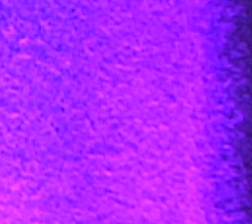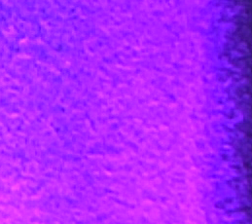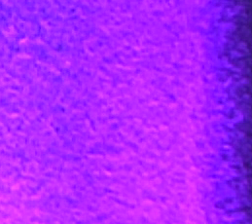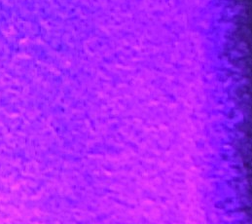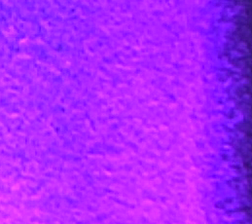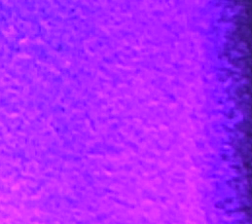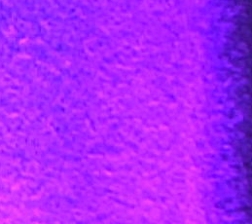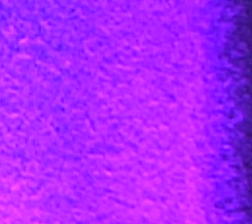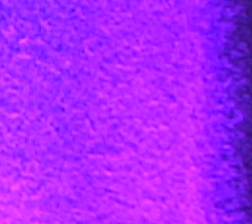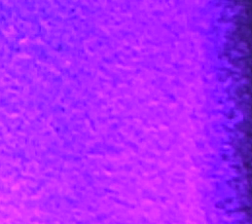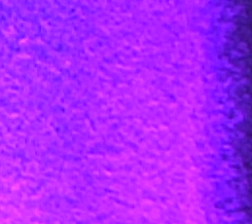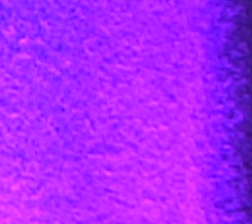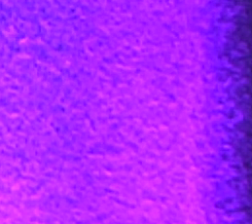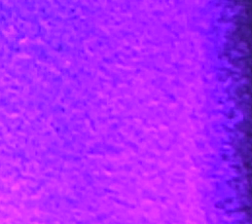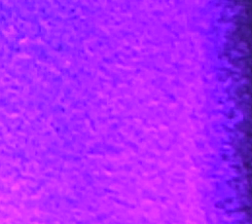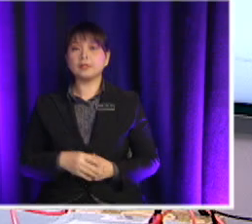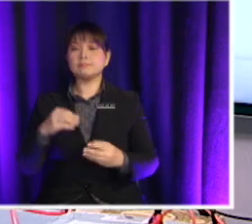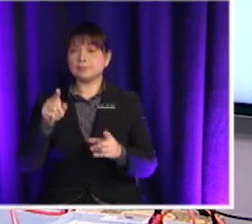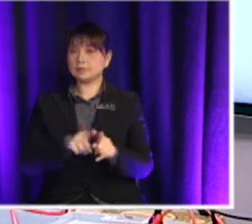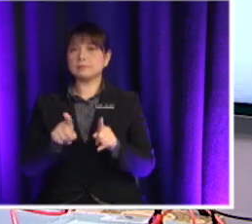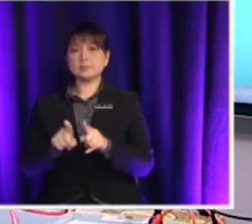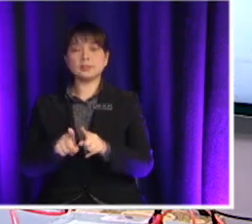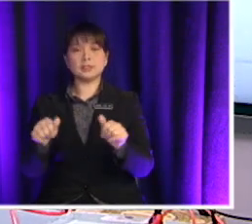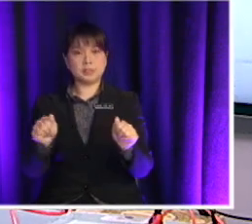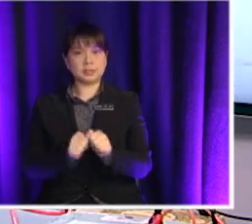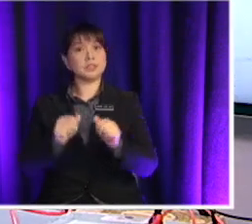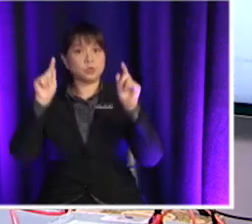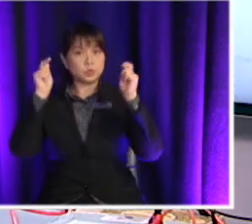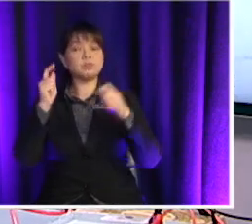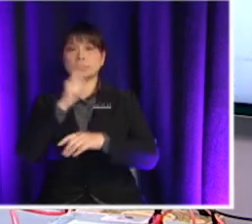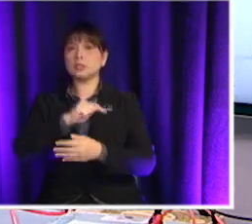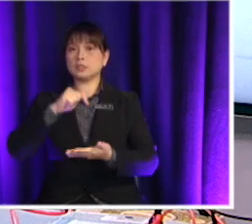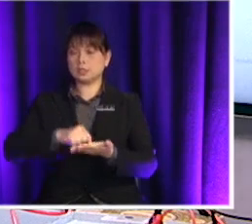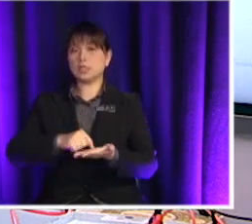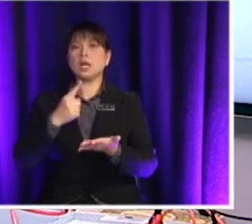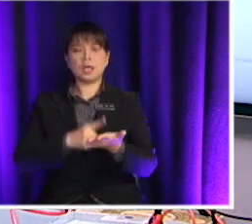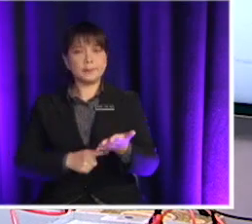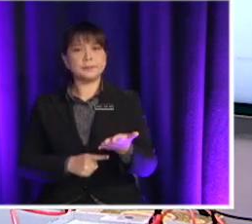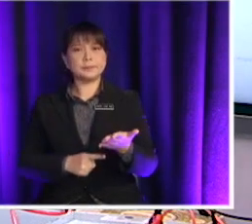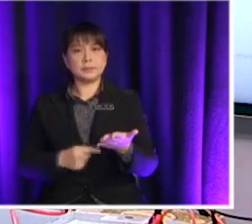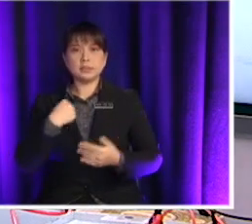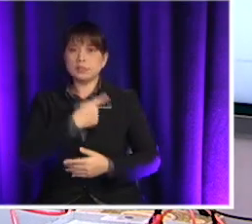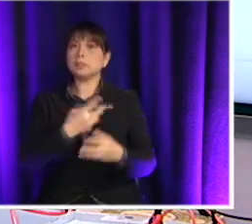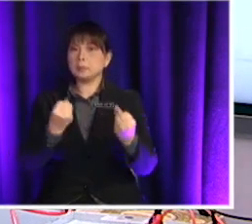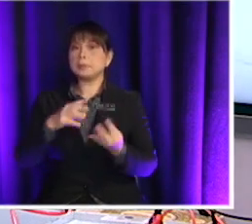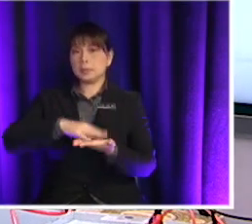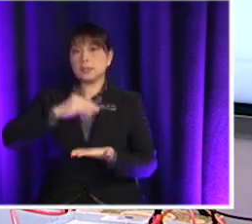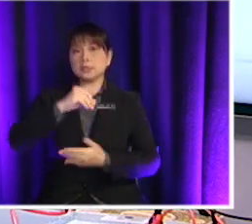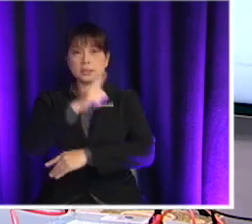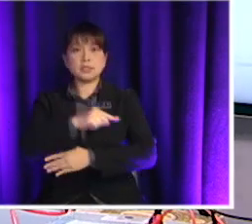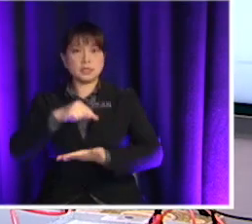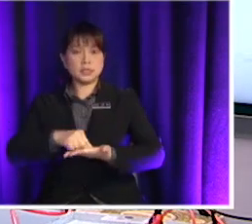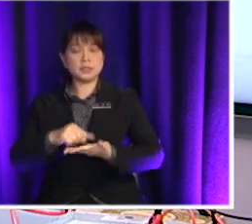hari ini dalam topik kita yang cukup menarik. Mungkin cikgu boleh ceritakan apa topik yang kita nak belajar pada hari